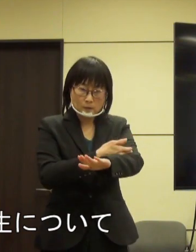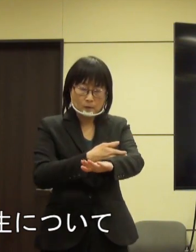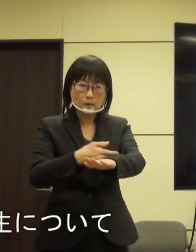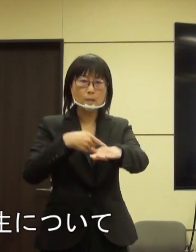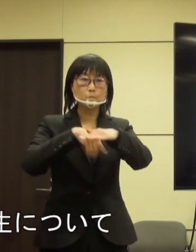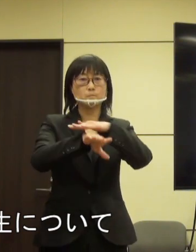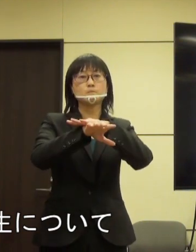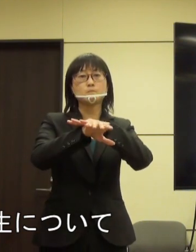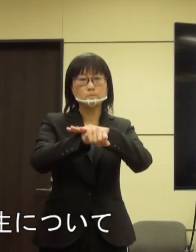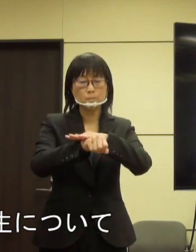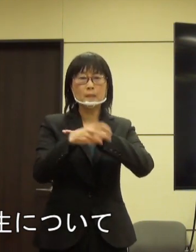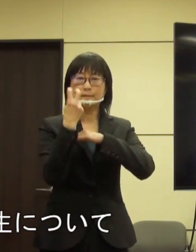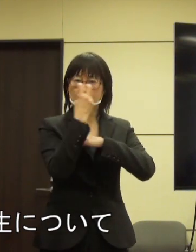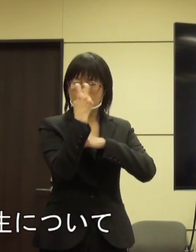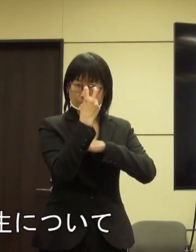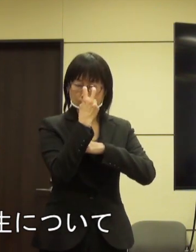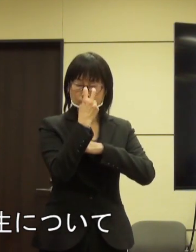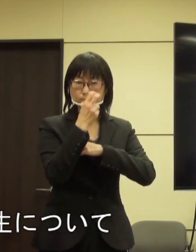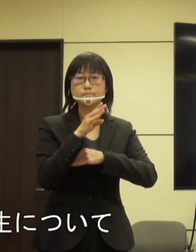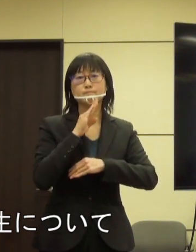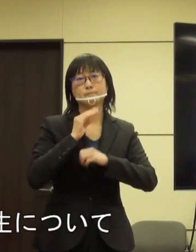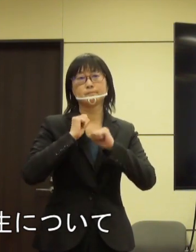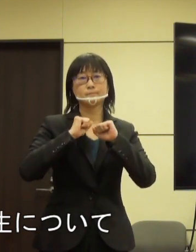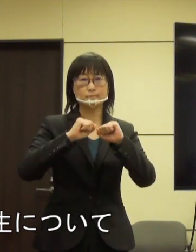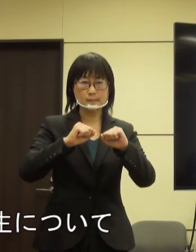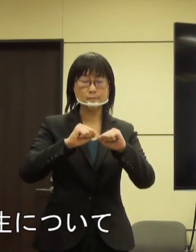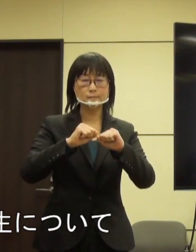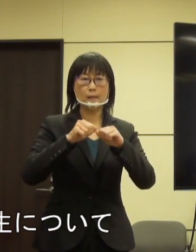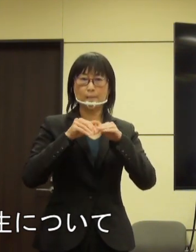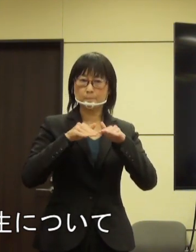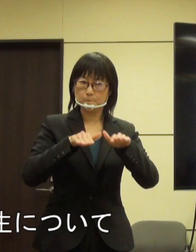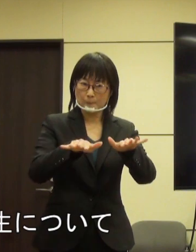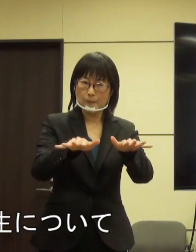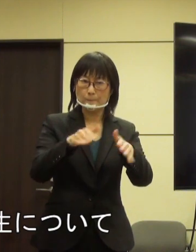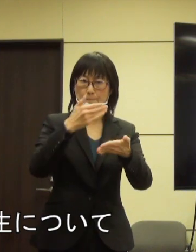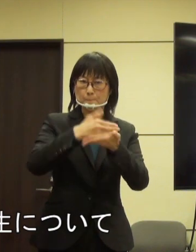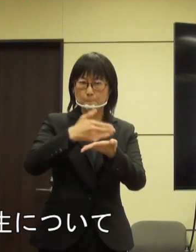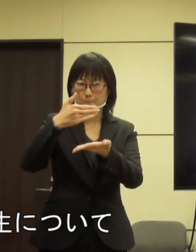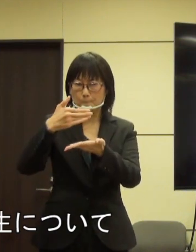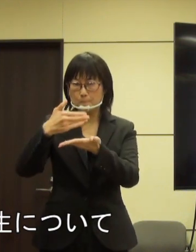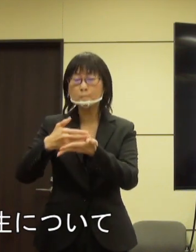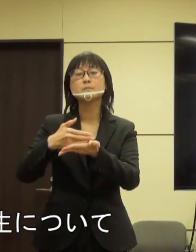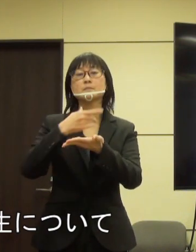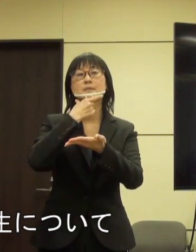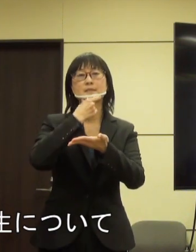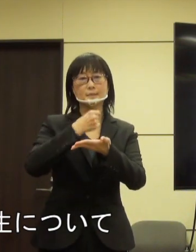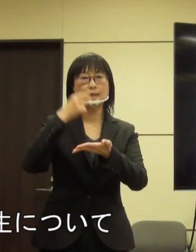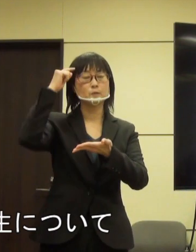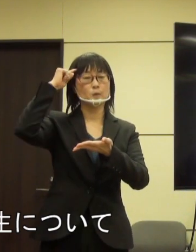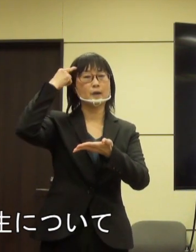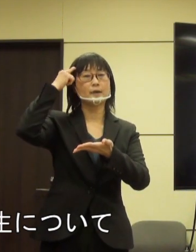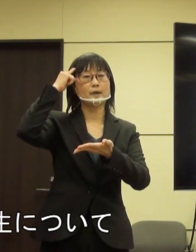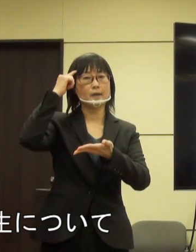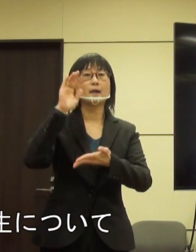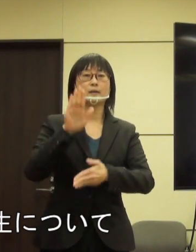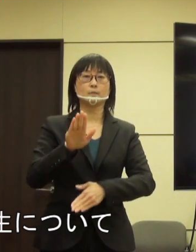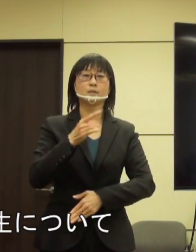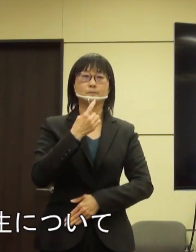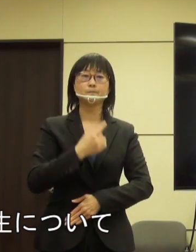実施感染拡大を最小限に食い止めて埋まりたいという風に考えております